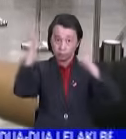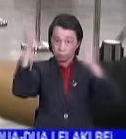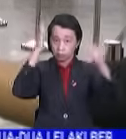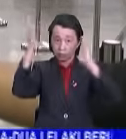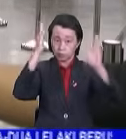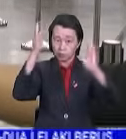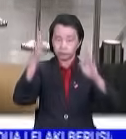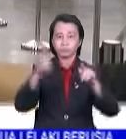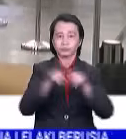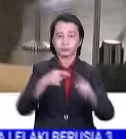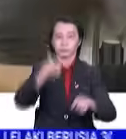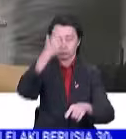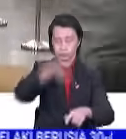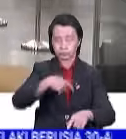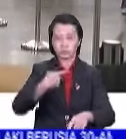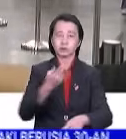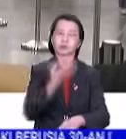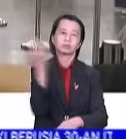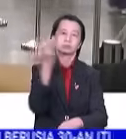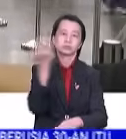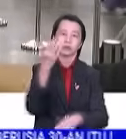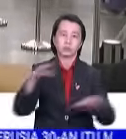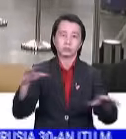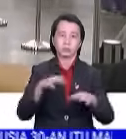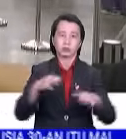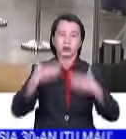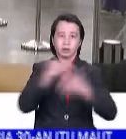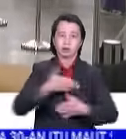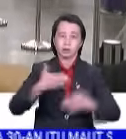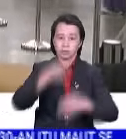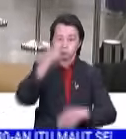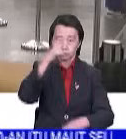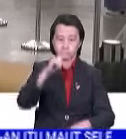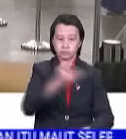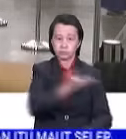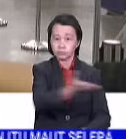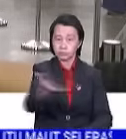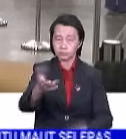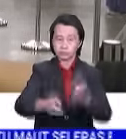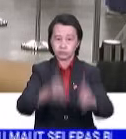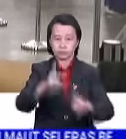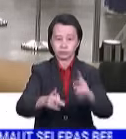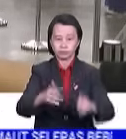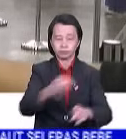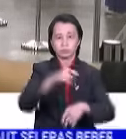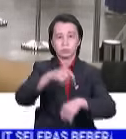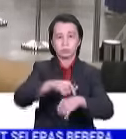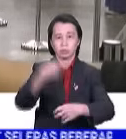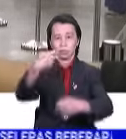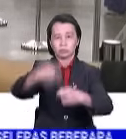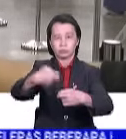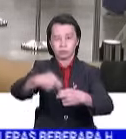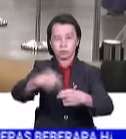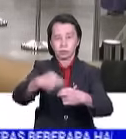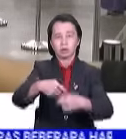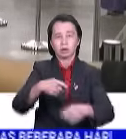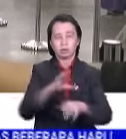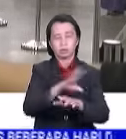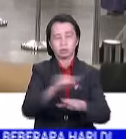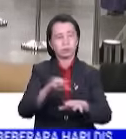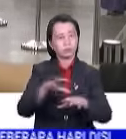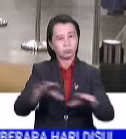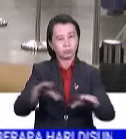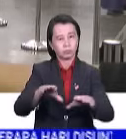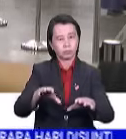s.a.w. sebagai ahli musik kita biasanya kita pak pun hiburan kepada orang dalam masa kesukaran ini selain